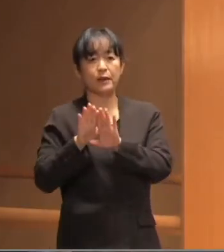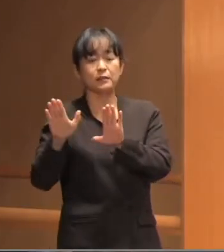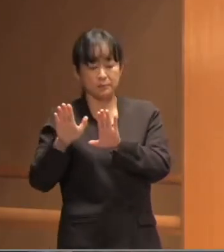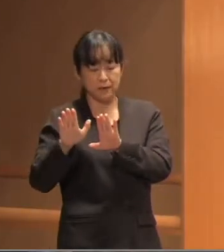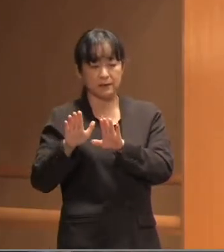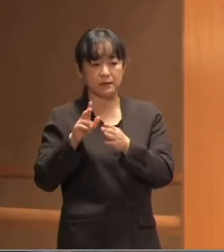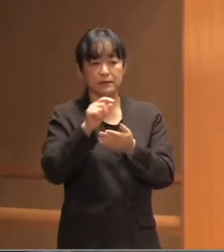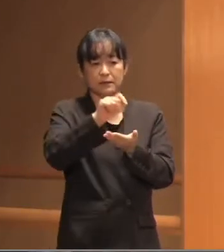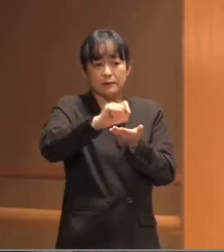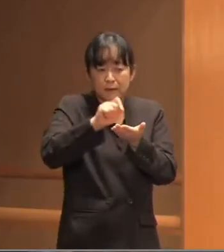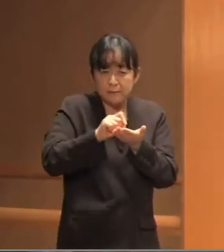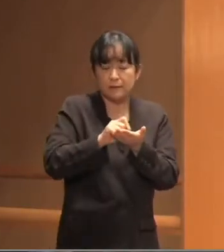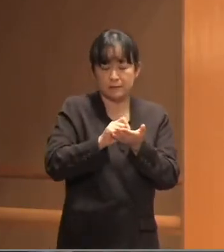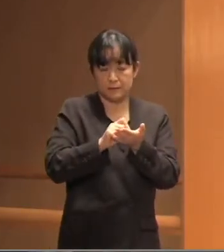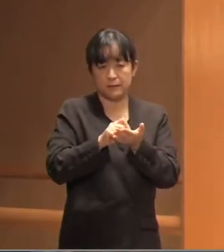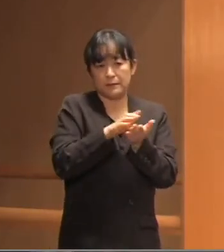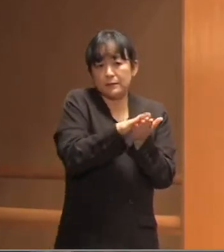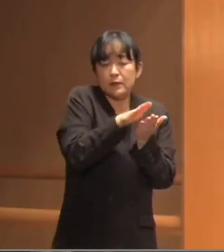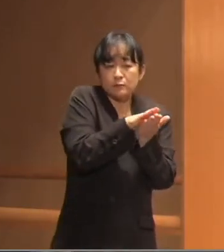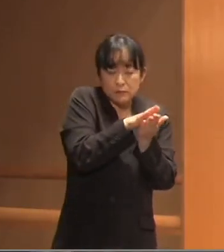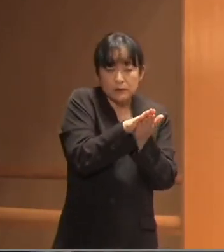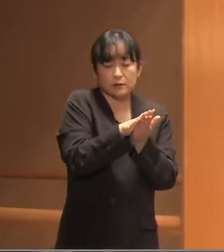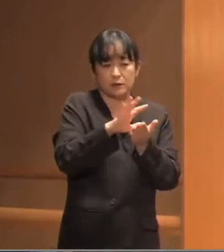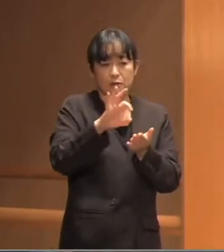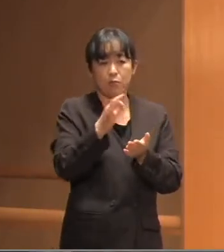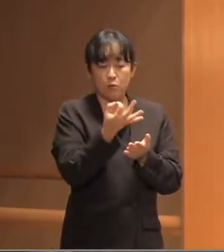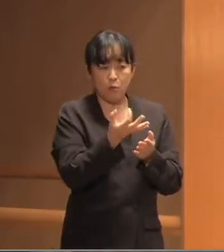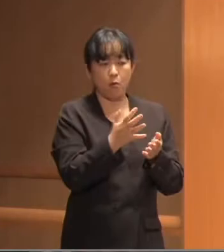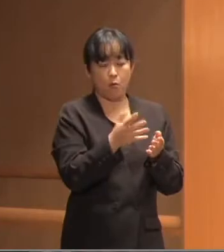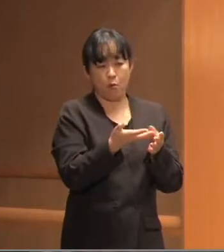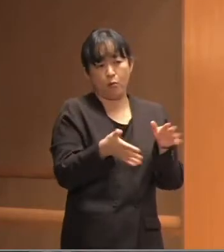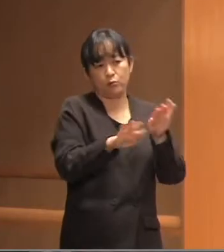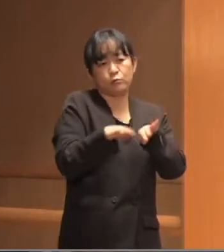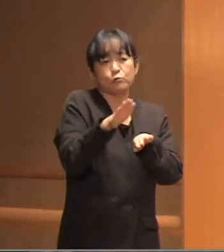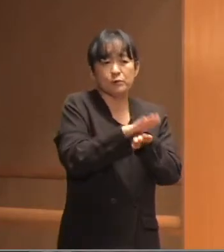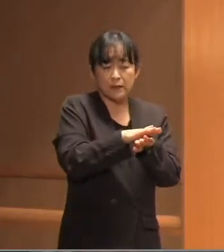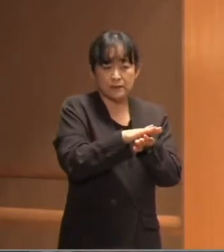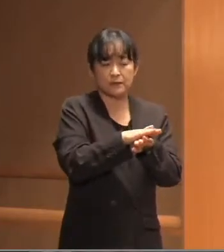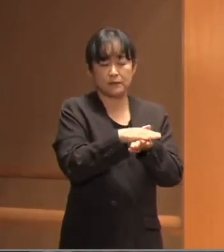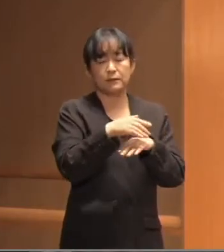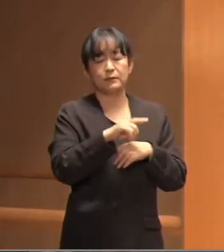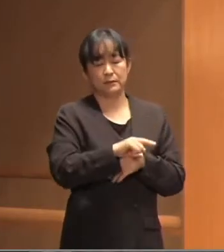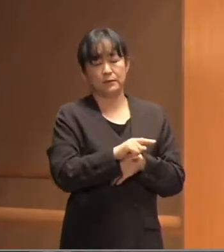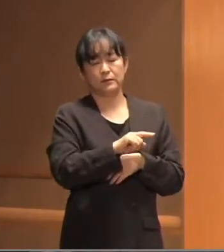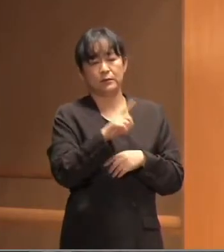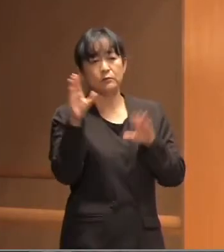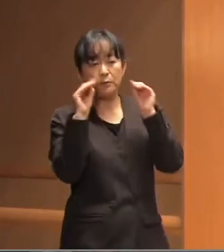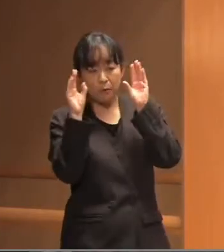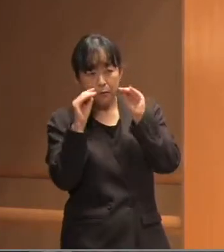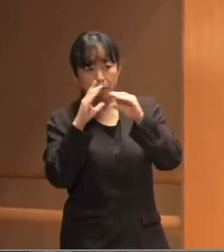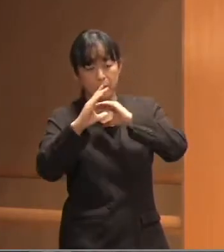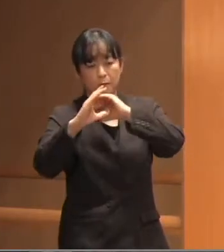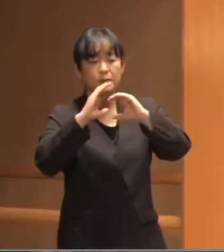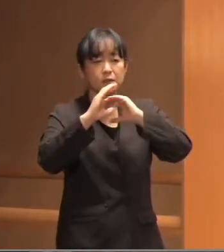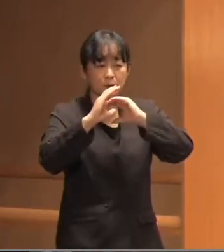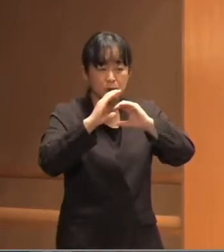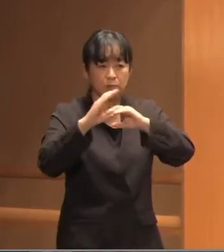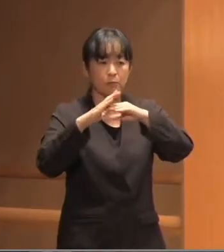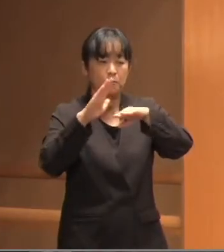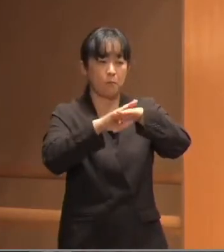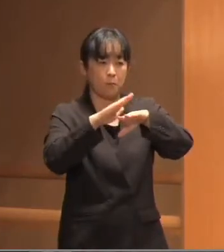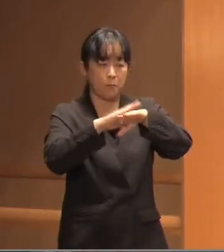刷したり、あるいは物を包んだり、情報やコミュニケーションの手段として